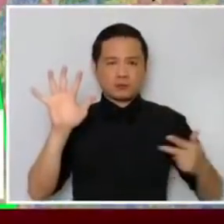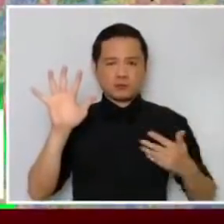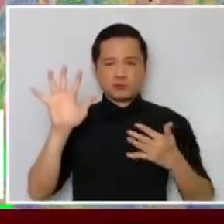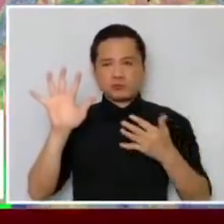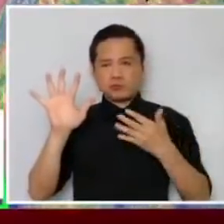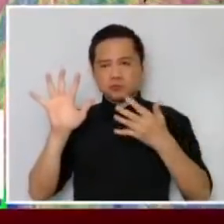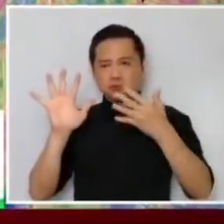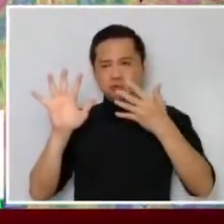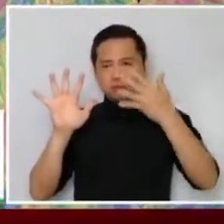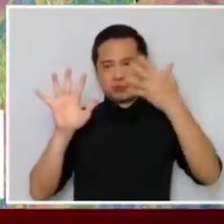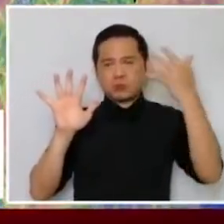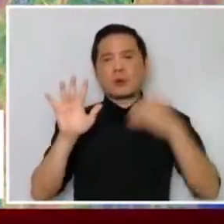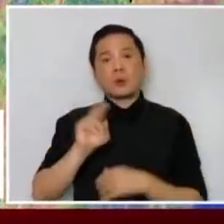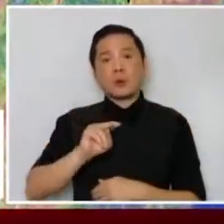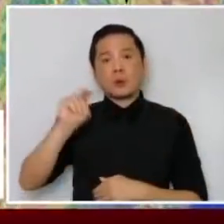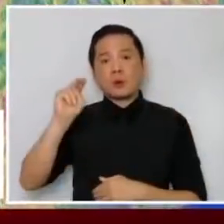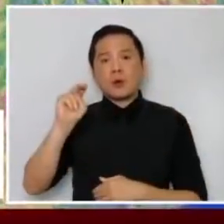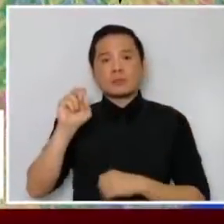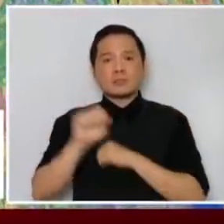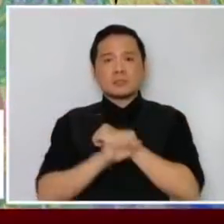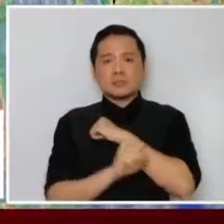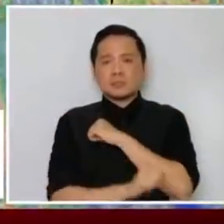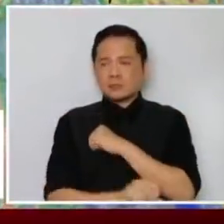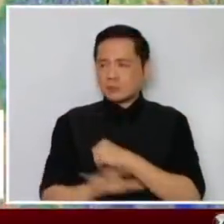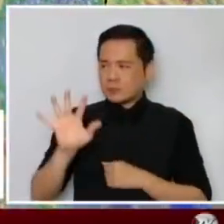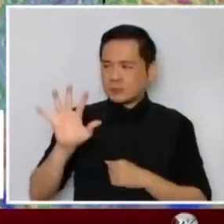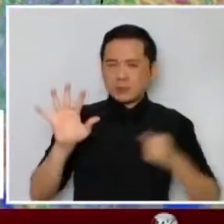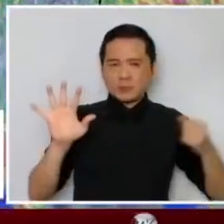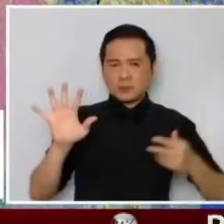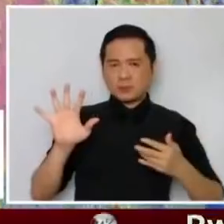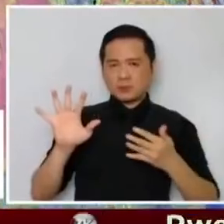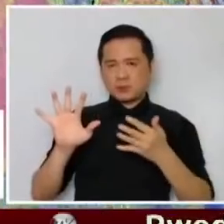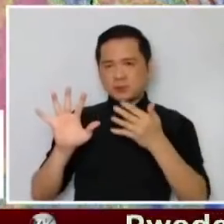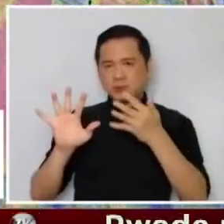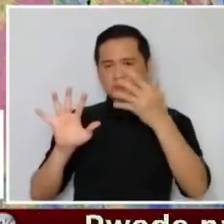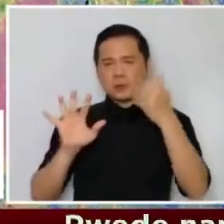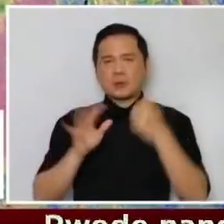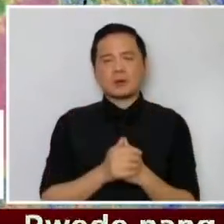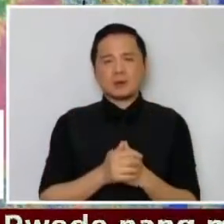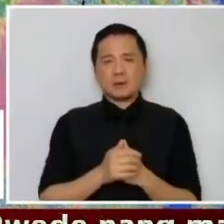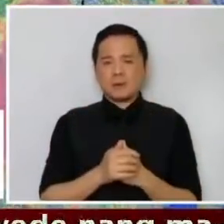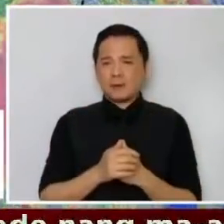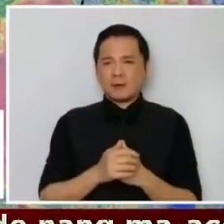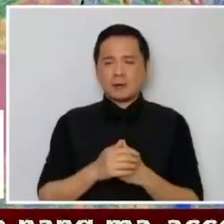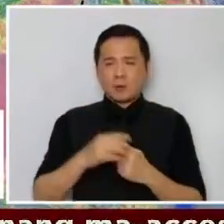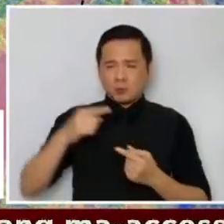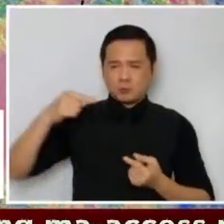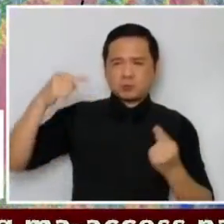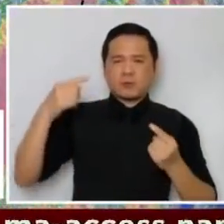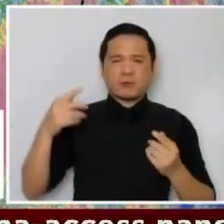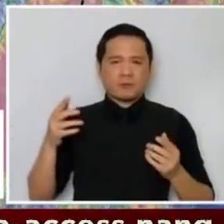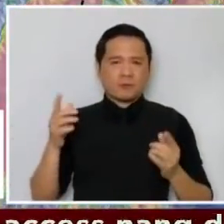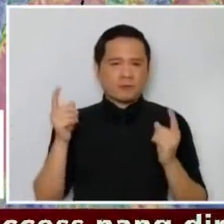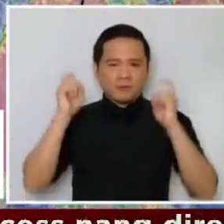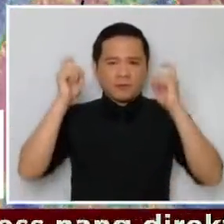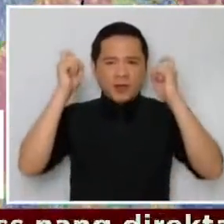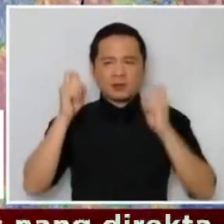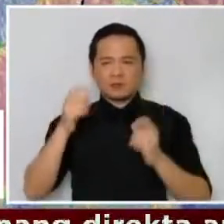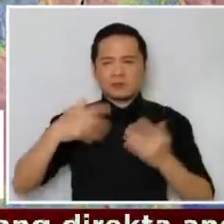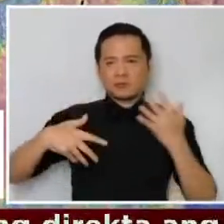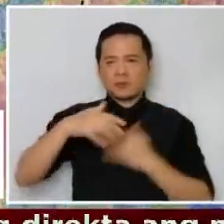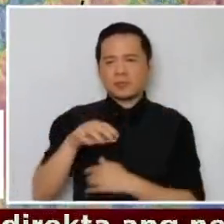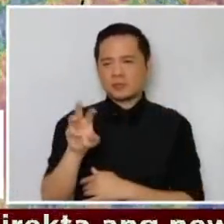Katarman, Northern Samar ang bagyo. Taglay nito ang lakas ng hangin na umaabot sa 55 kilometers per hour at may pagbugsong